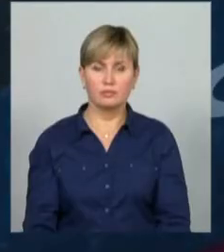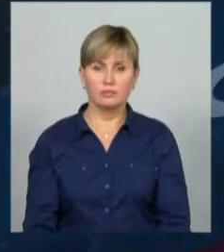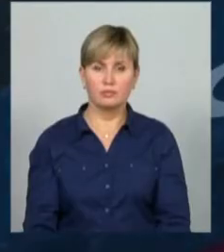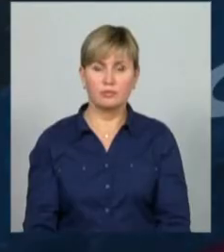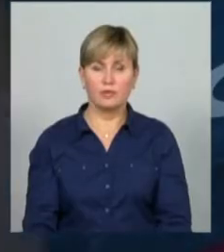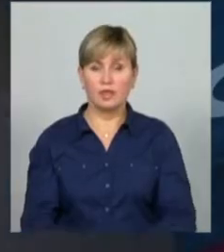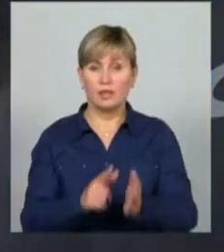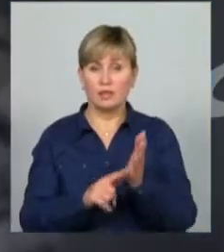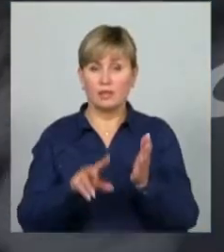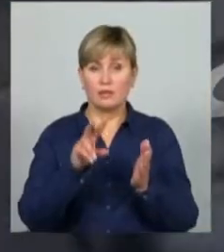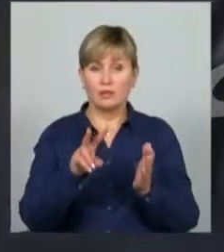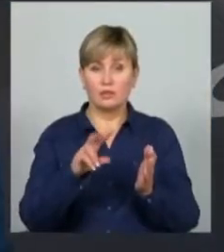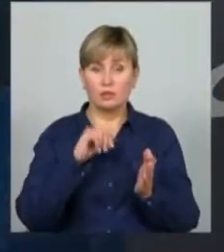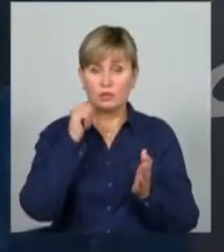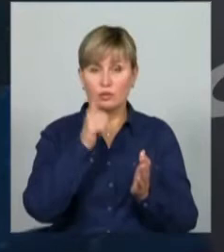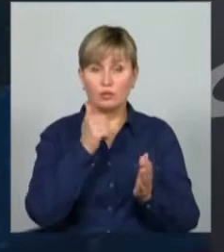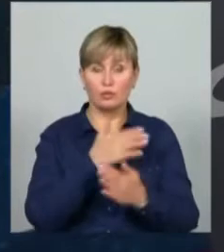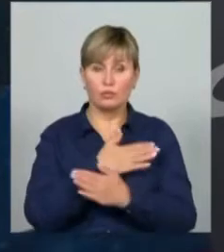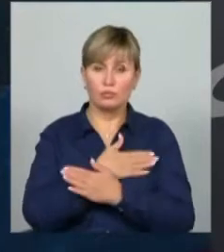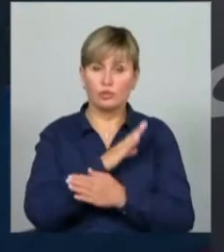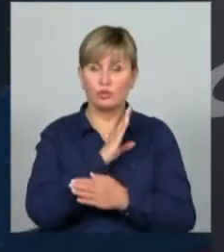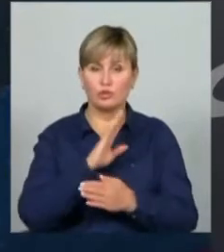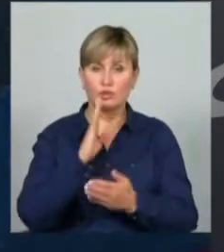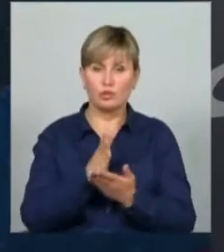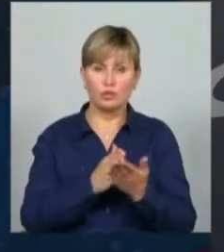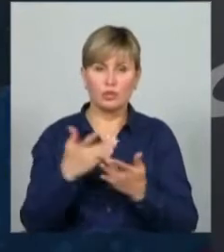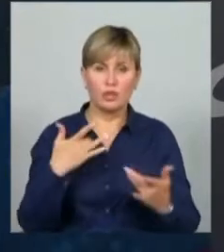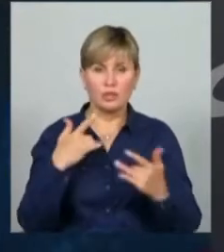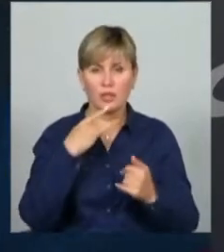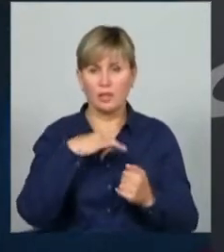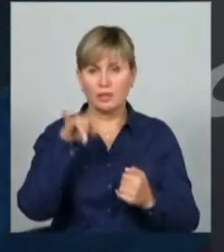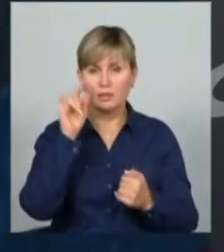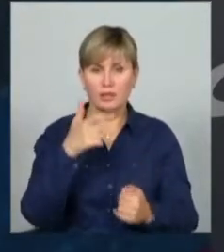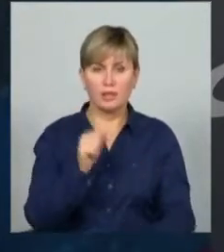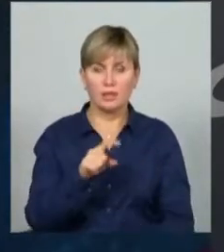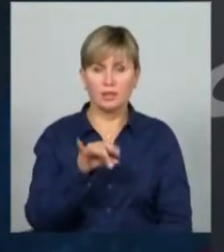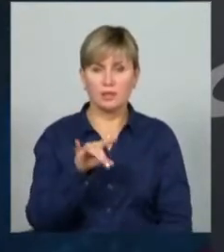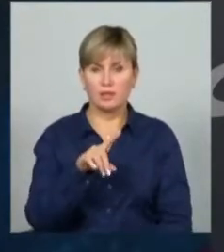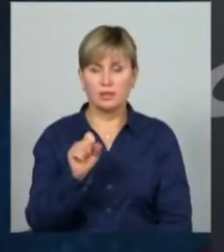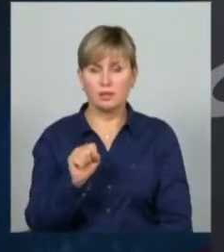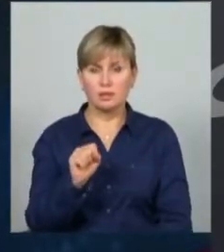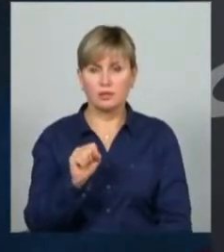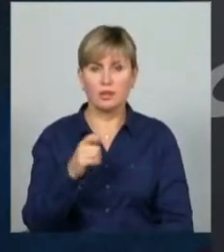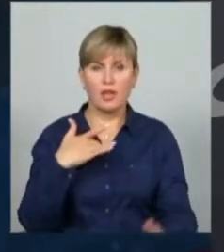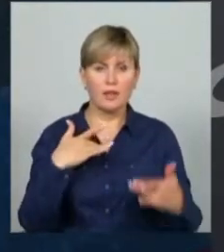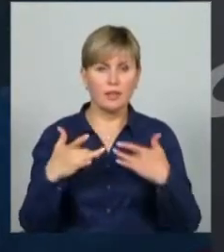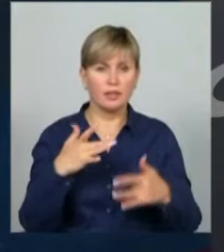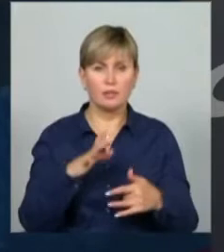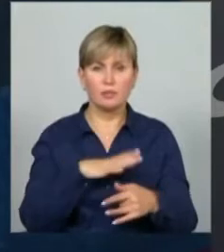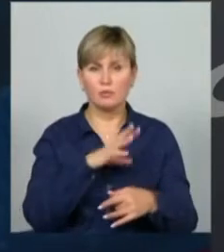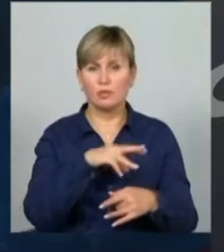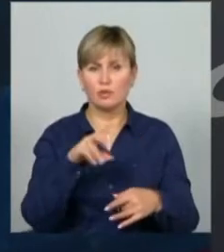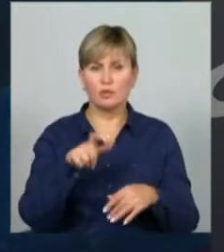На 72-м году ушла из жизни заслуженная артистка Казахстана Газиза Абдинабиева. Актриса, покорившая